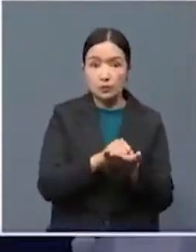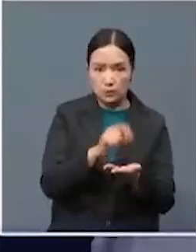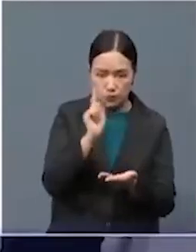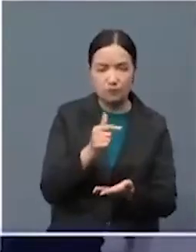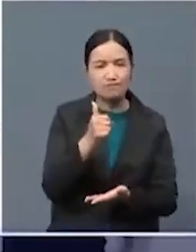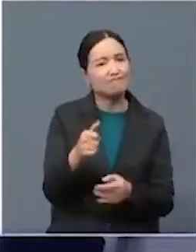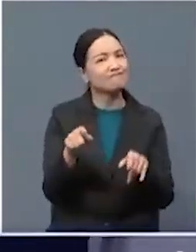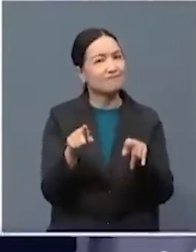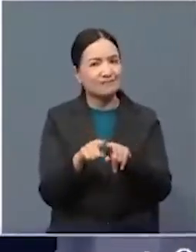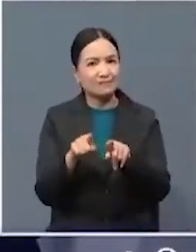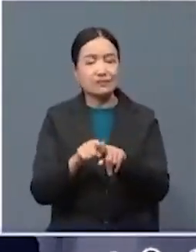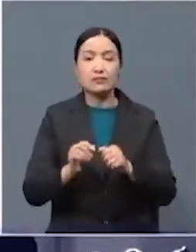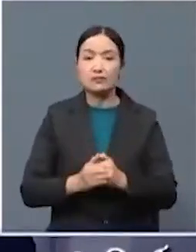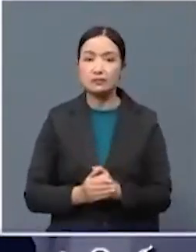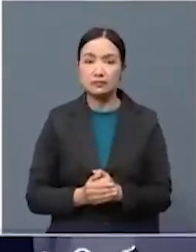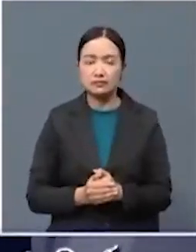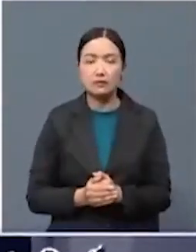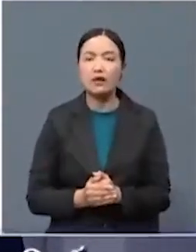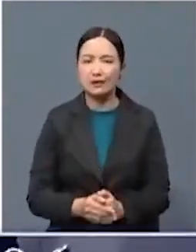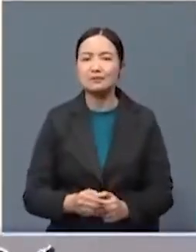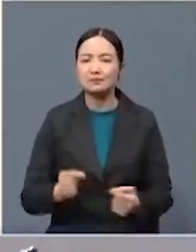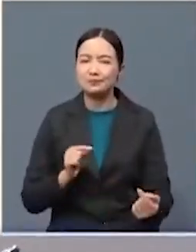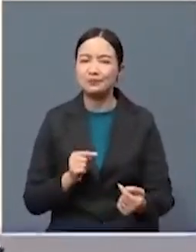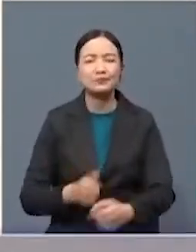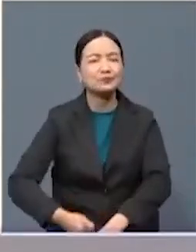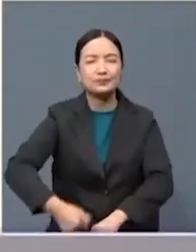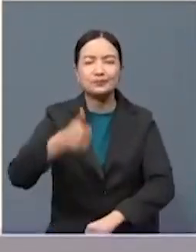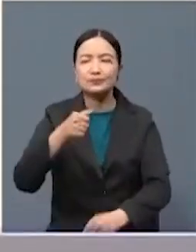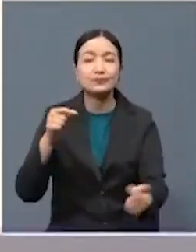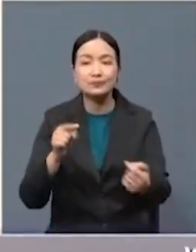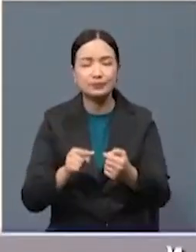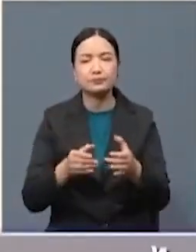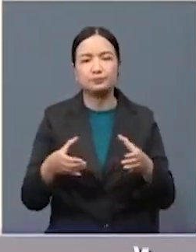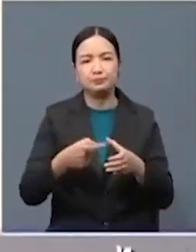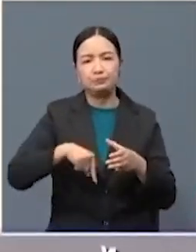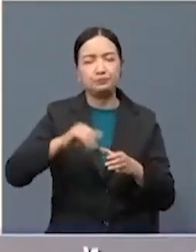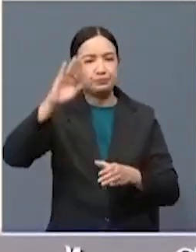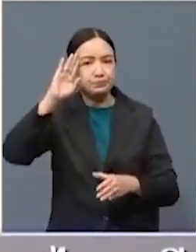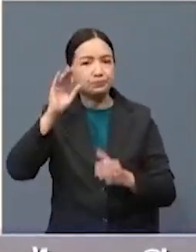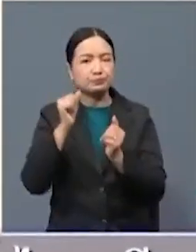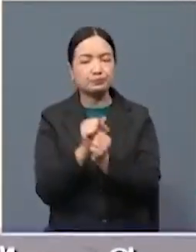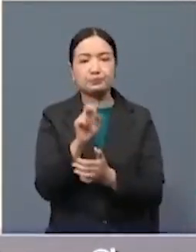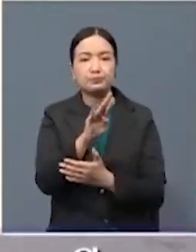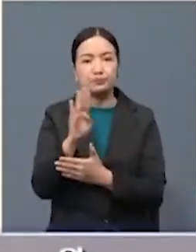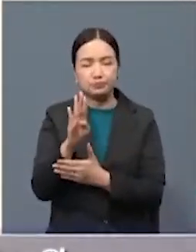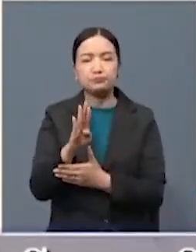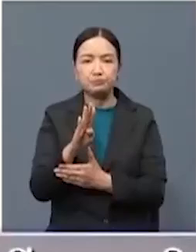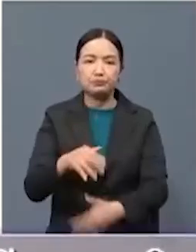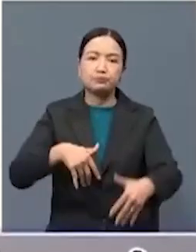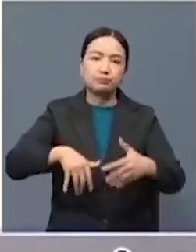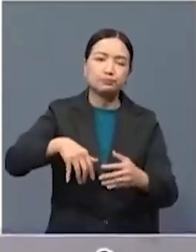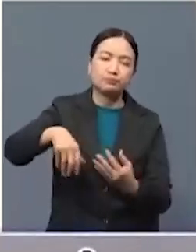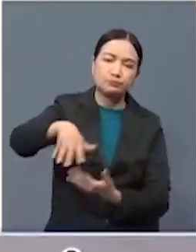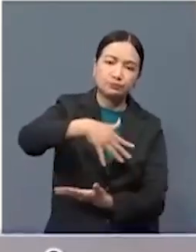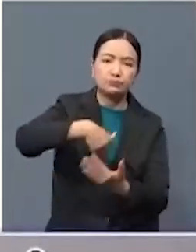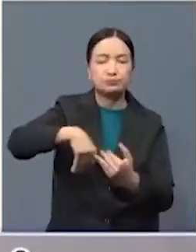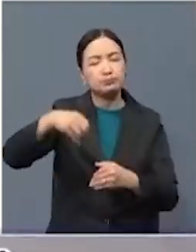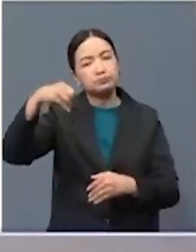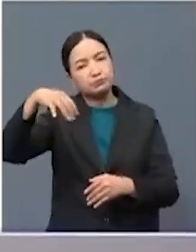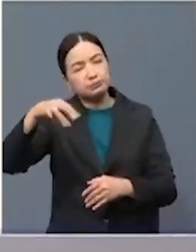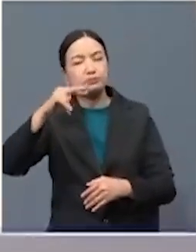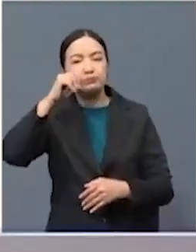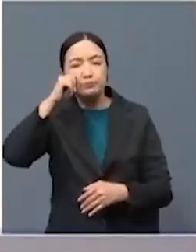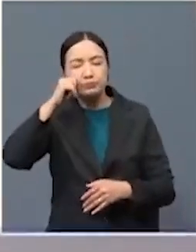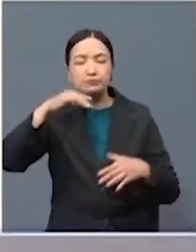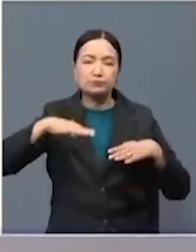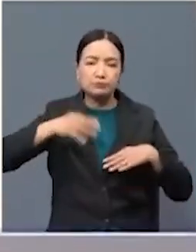ดีตามไปด้วยดังนั้นค่ะสิ่งที่ต้องดีตามไปด้วยก็คือเรื่องของเจ้าหน้าที่ตำรวจระบบสาธารณสุขปัญหาขยะน้ำประปา